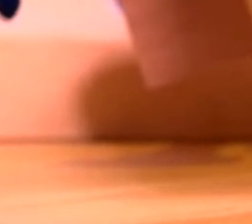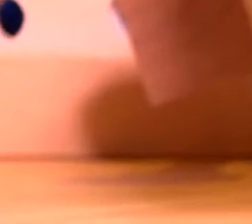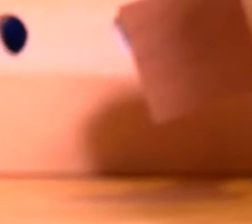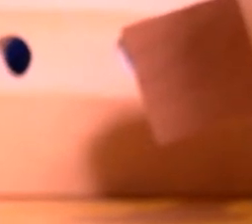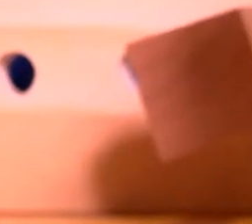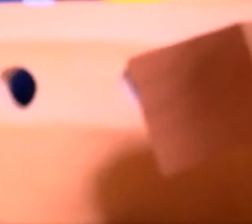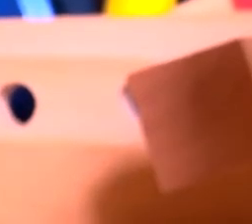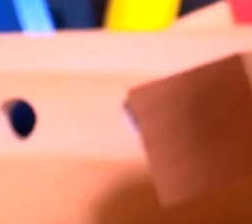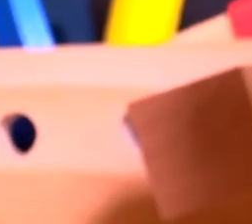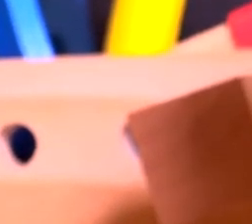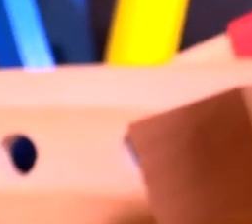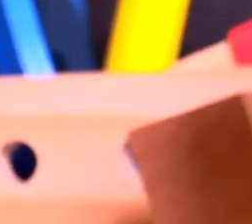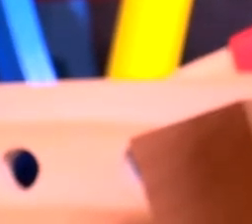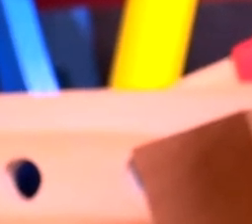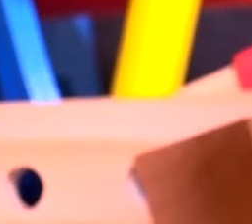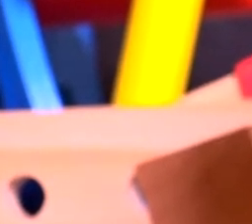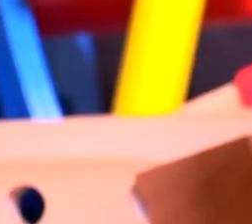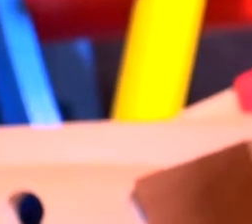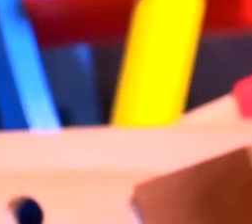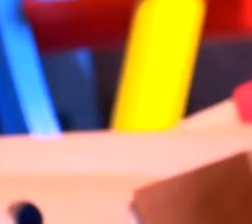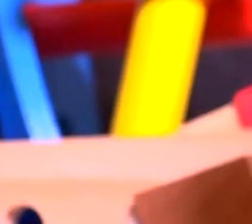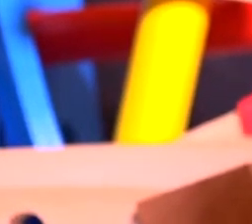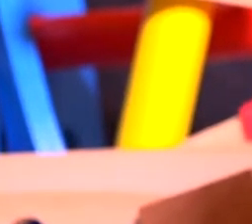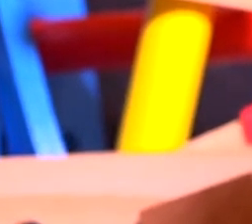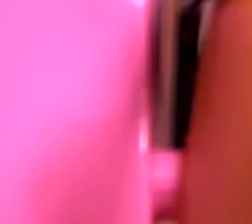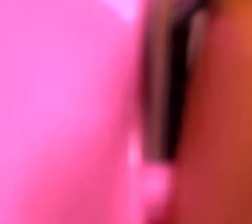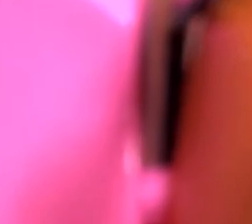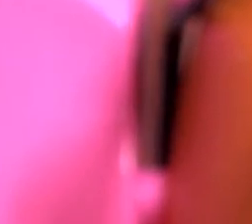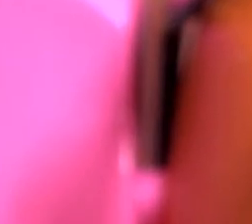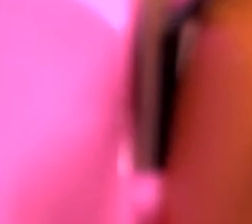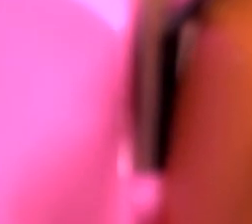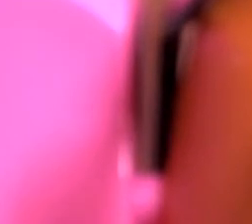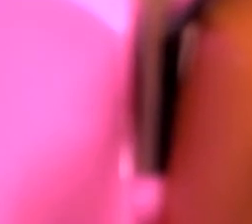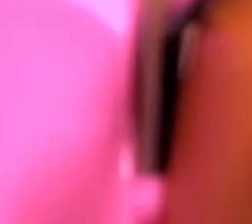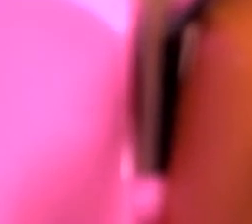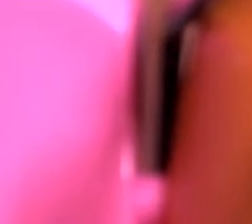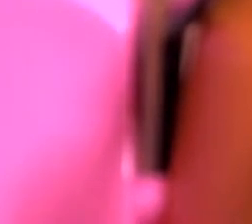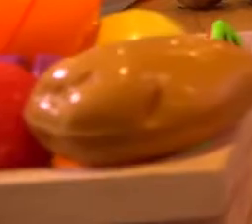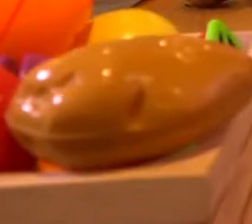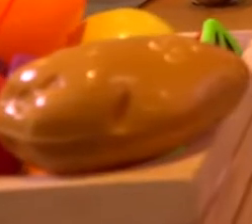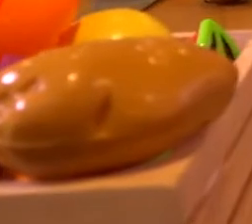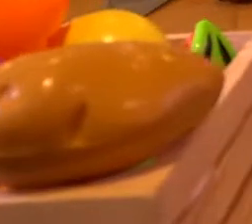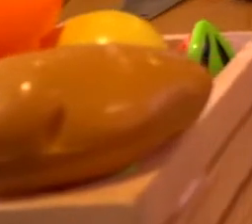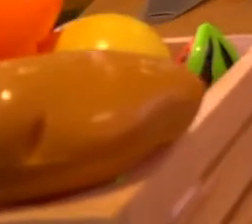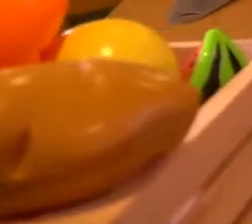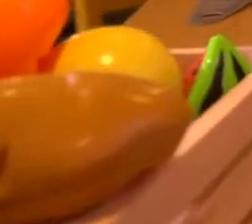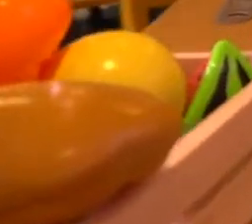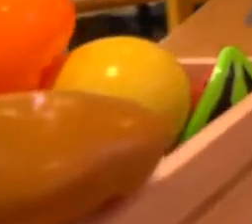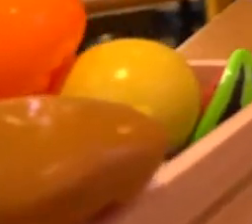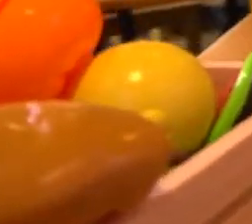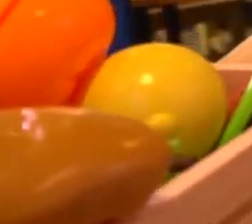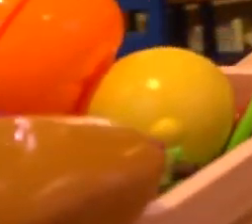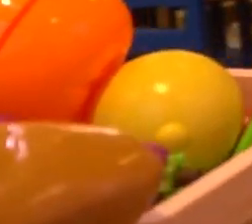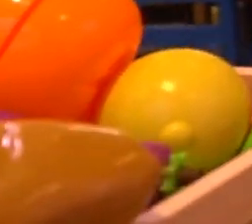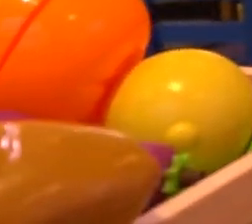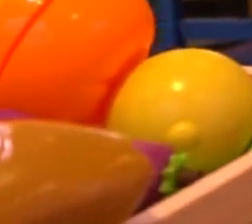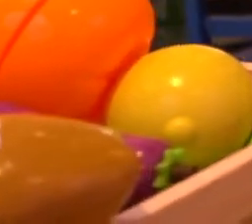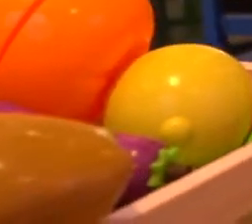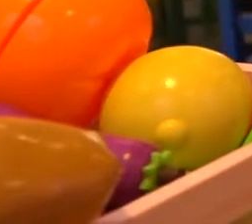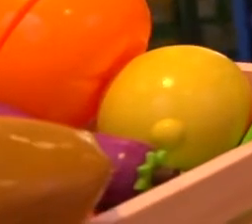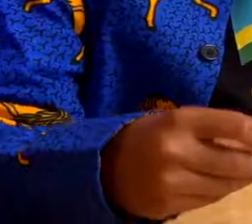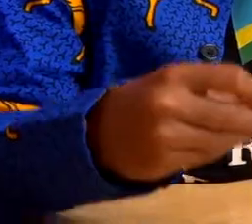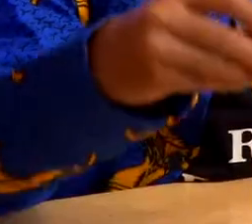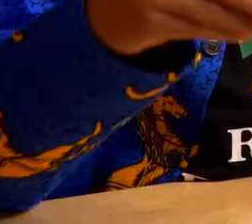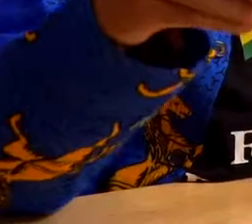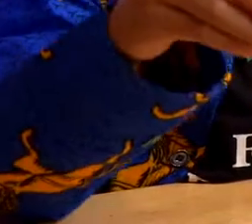kwana bukumobi igisubiza kubana abanyarwanda kwana bukumobi igisubiza kubana